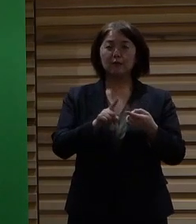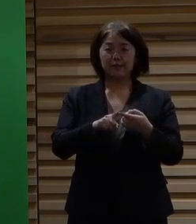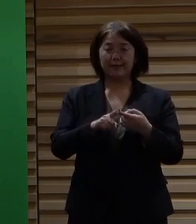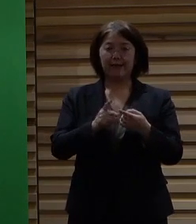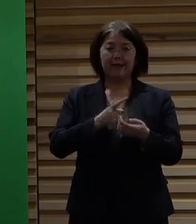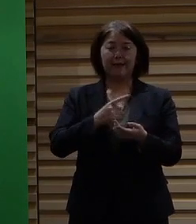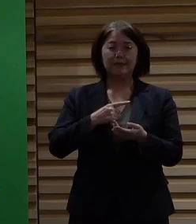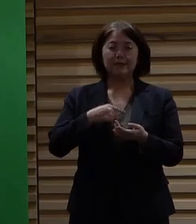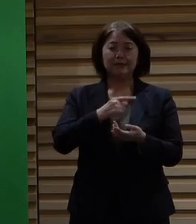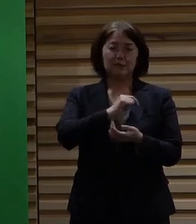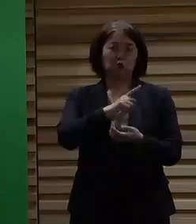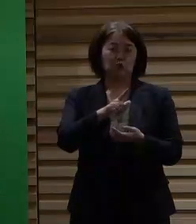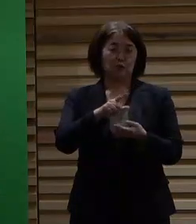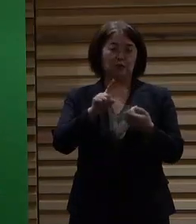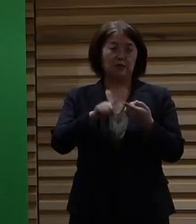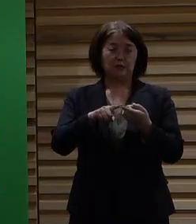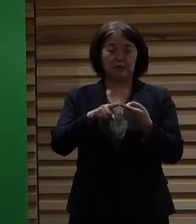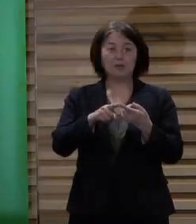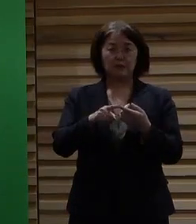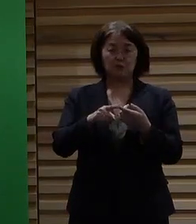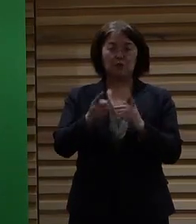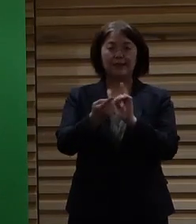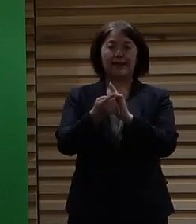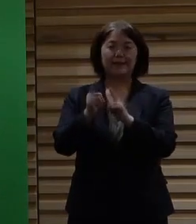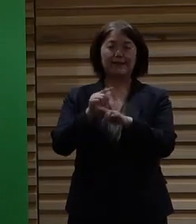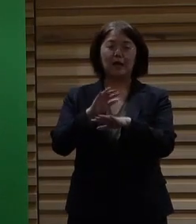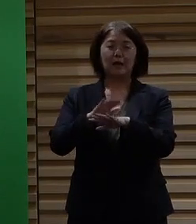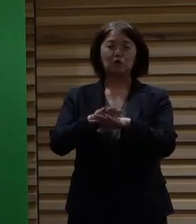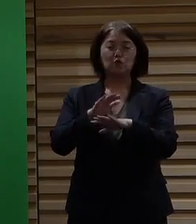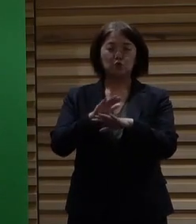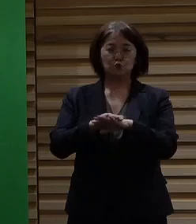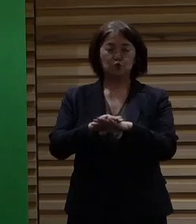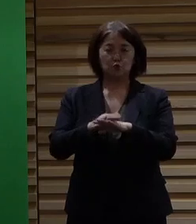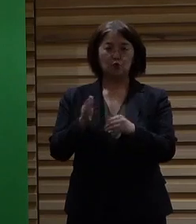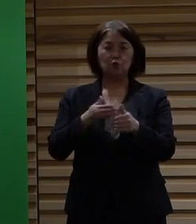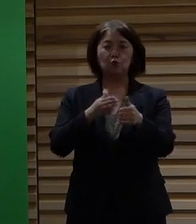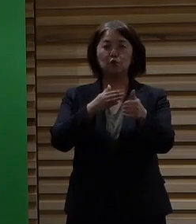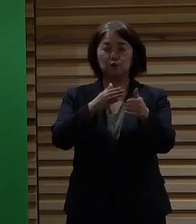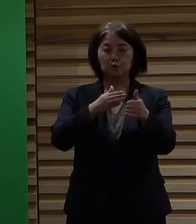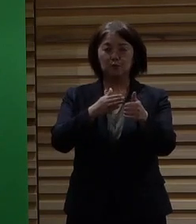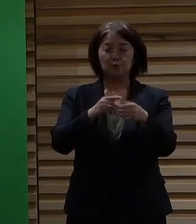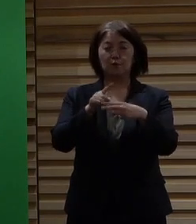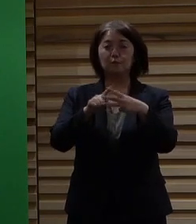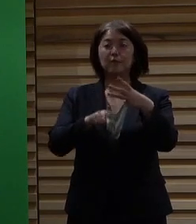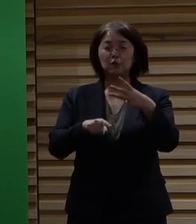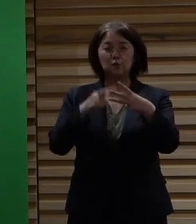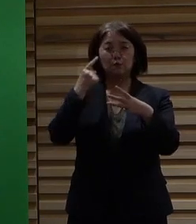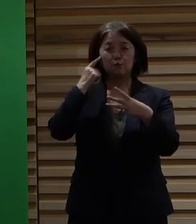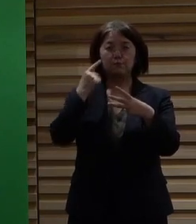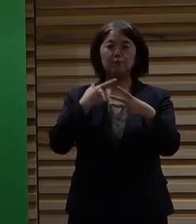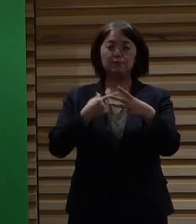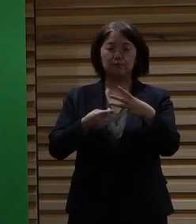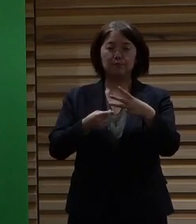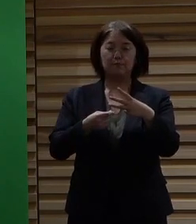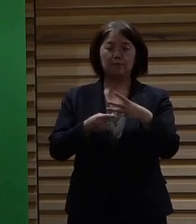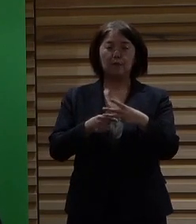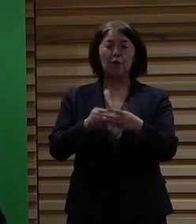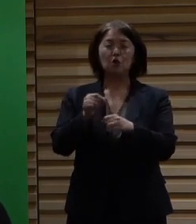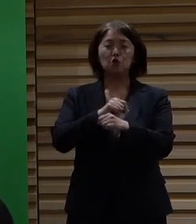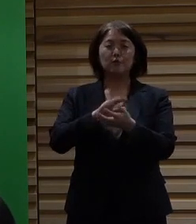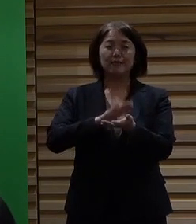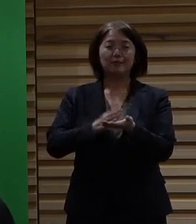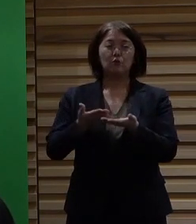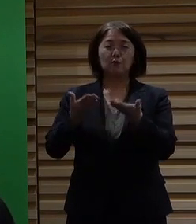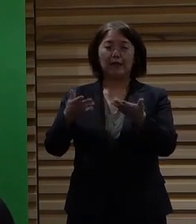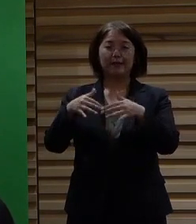染対策を促進をすること、この3つのポイントを重視してまいりたいと考えます。 このため医療提供体制については速